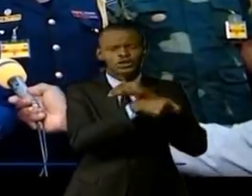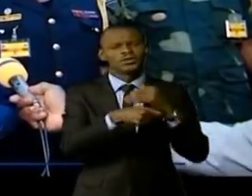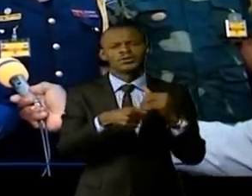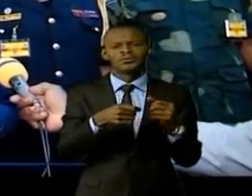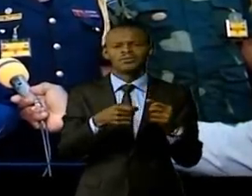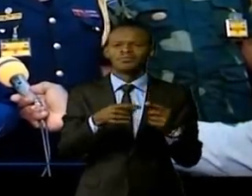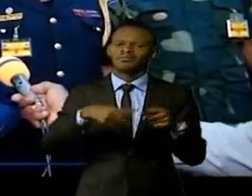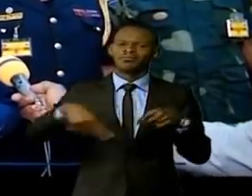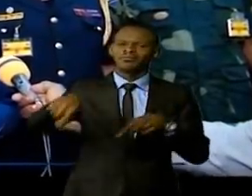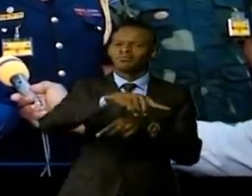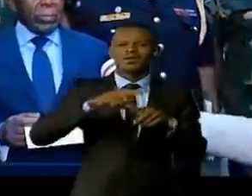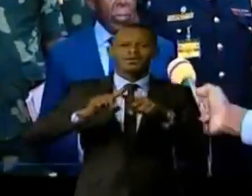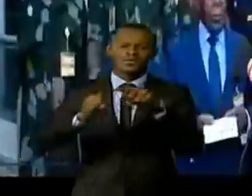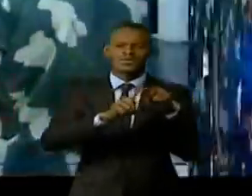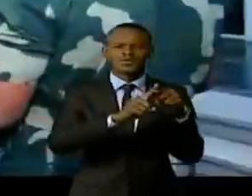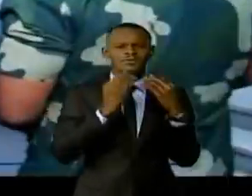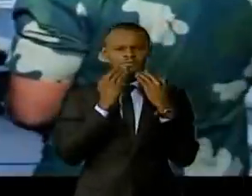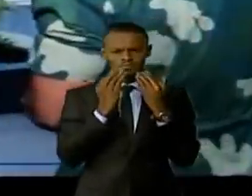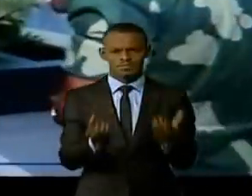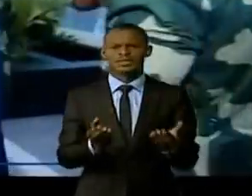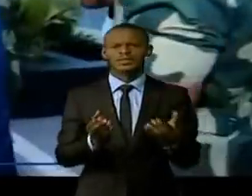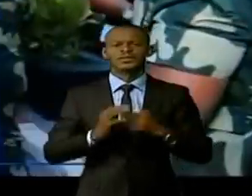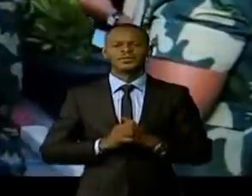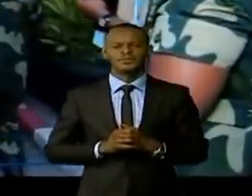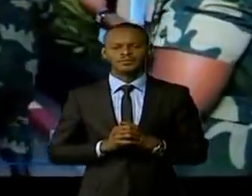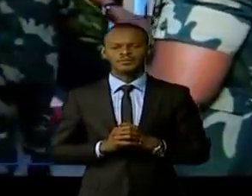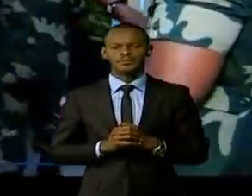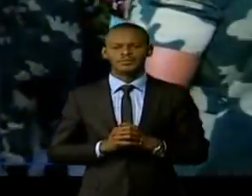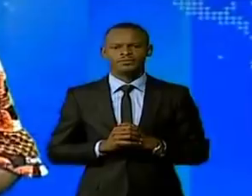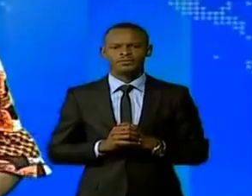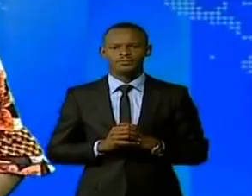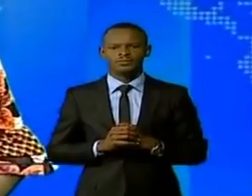urbaines. Je vous remercie.